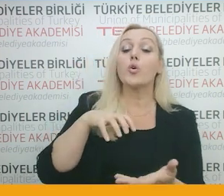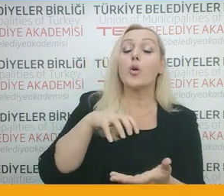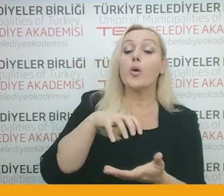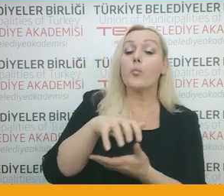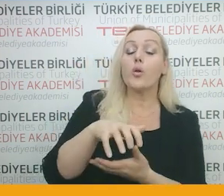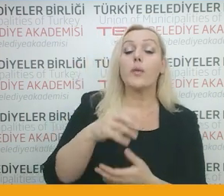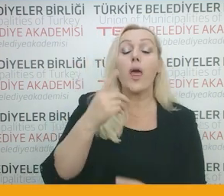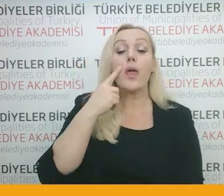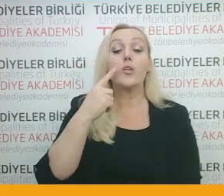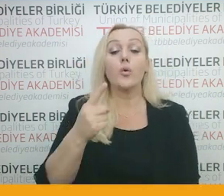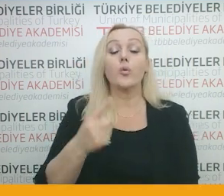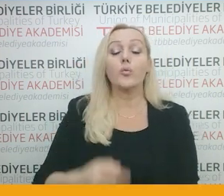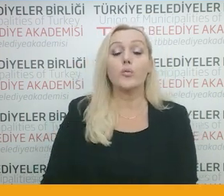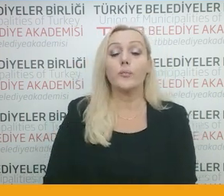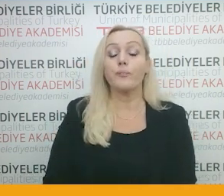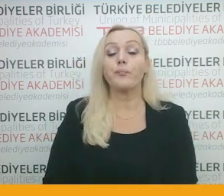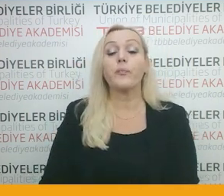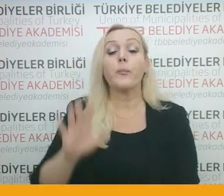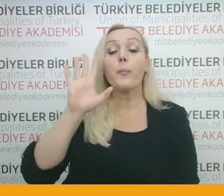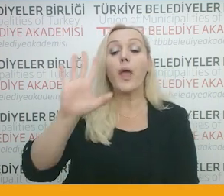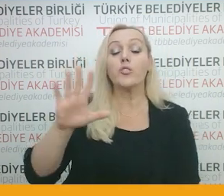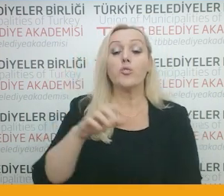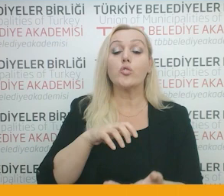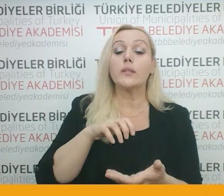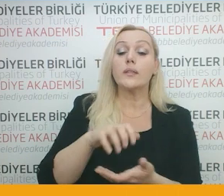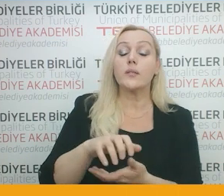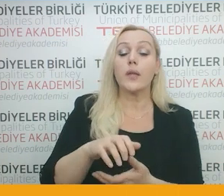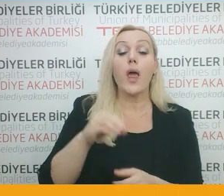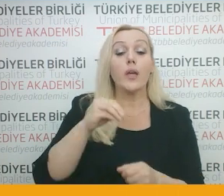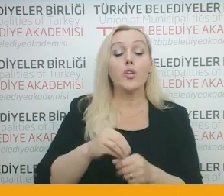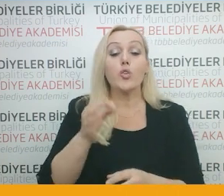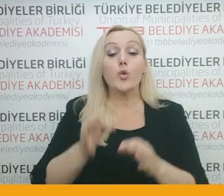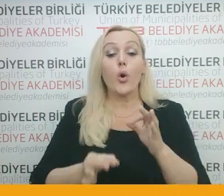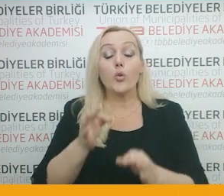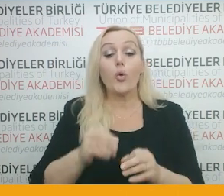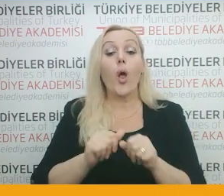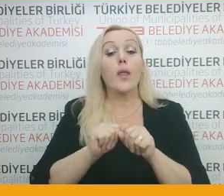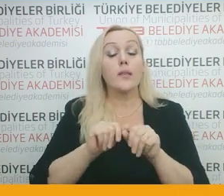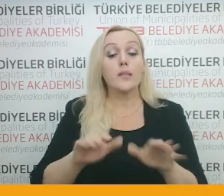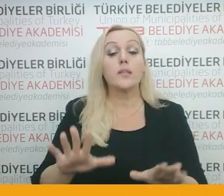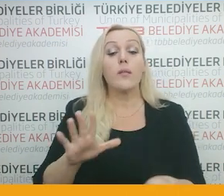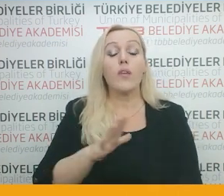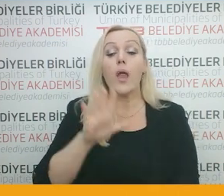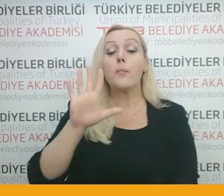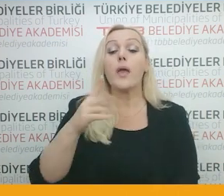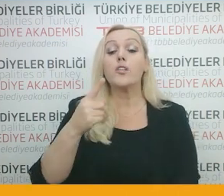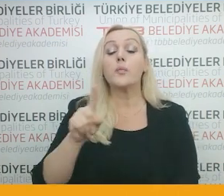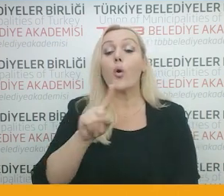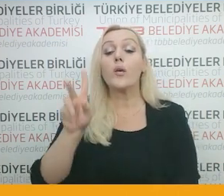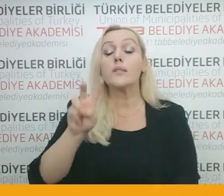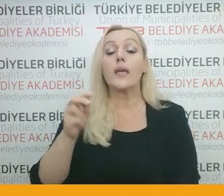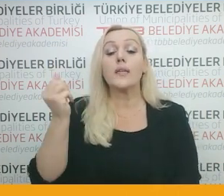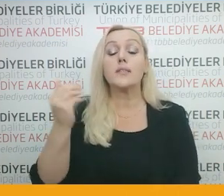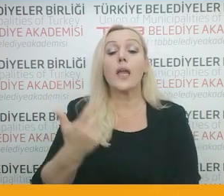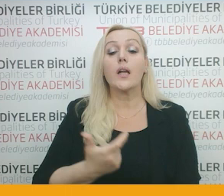bölümünde görüyoruz. Beşinci kısımda iç kontrol sistemi devreye giriyor. 5018 sayılı kanunun